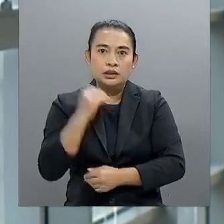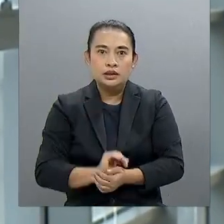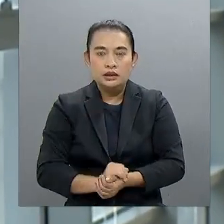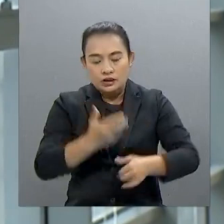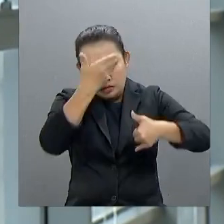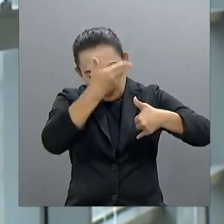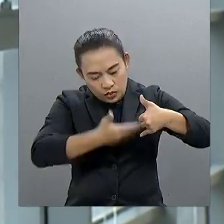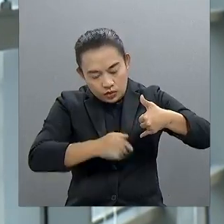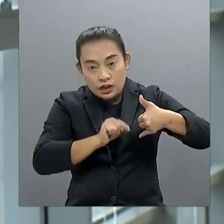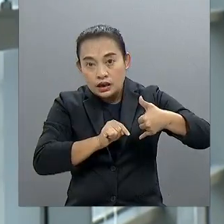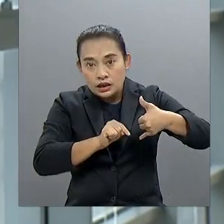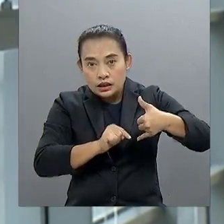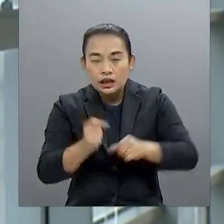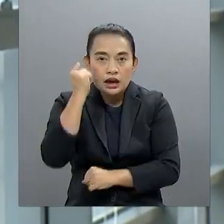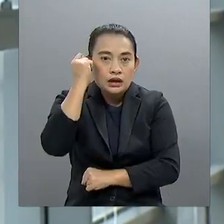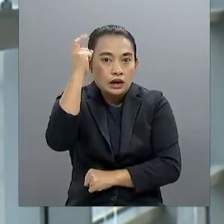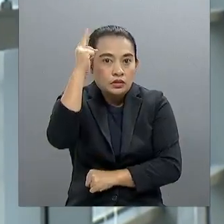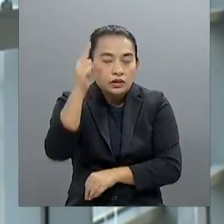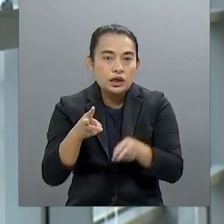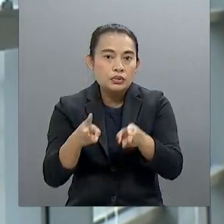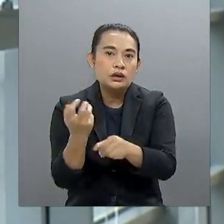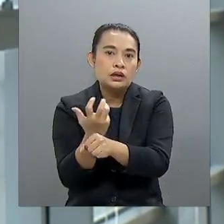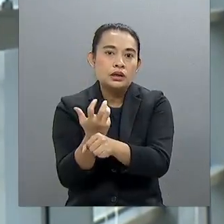แล้วเนี่ยอยากเห็นว่ามันก็เนี่ยเขาเหมาะสมกับช่องของเราต้องเพื่อการเรียนรู้นะครับแล้วก็มีน้ำเสียมีบริขารชาญที่เหมาะสมกับทั้งเด็กคุณครูและผู้ปกครองครับผมมองเรื่องบอกเลขสิ่งแรกที่คนที่มีความสามารถเยอะนะครับแล้วก็ถ้ามีความสามารถแล้วก็คิดว่าบุคลิกแล้วก็เข้าใจเรื่องของช่องarbชอบเพื่อการเรียนรู้เนี่ยก็สามารถเข้ามาได้ก็ก็เลยเริ่มเติบโตไปด้วยกันกับเรานะครับอ่ะ